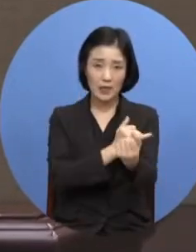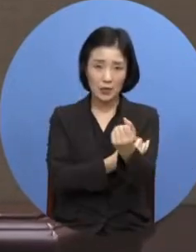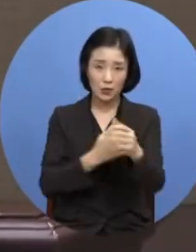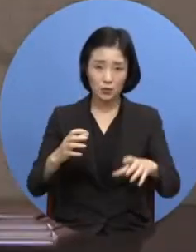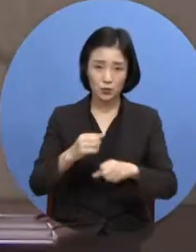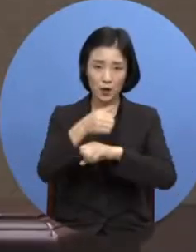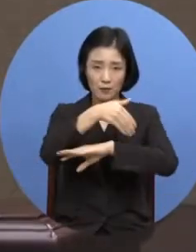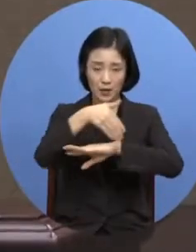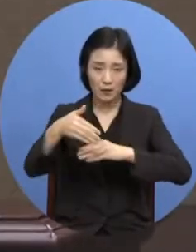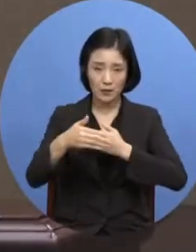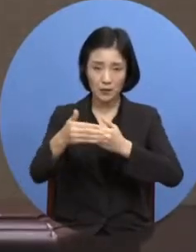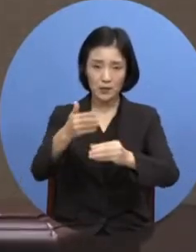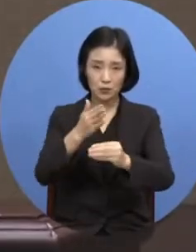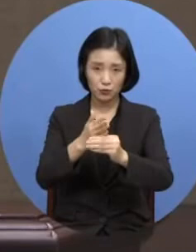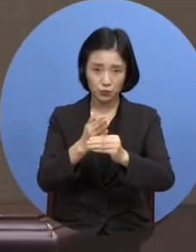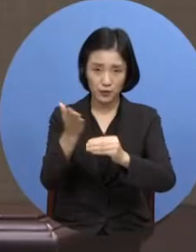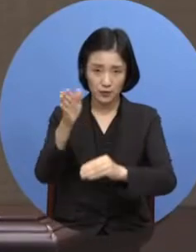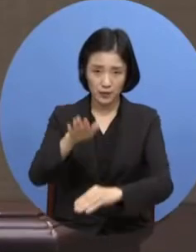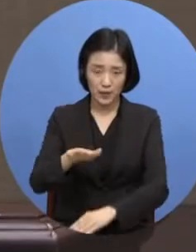학생인권종합계획이 시행되고 있습니다. 그런데